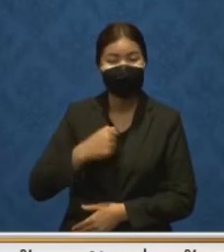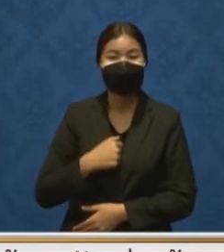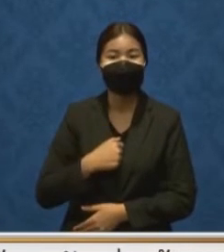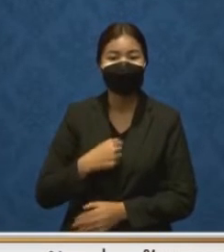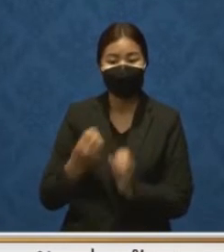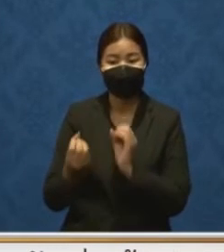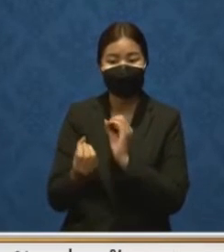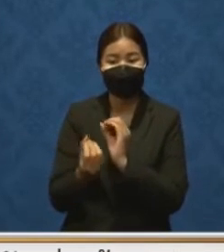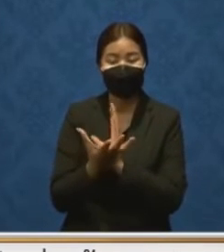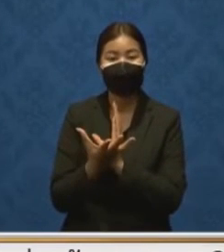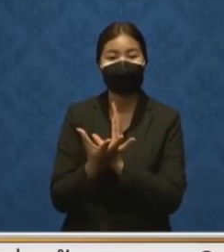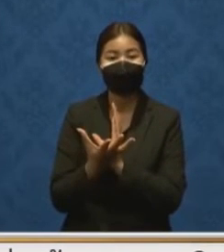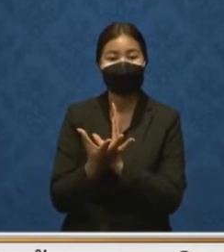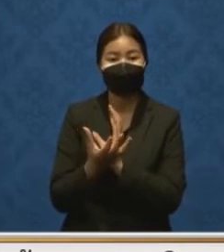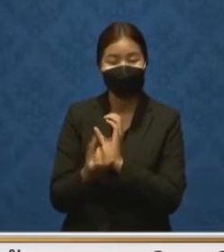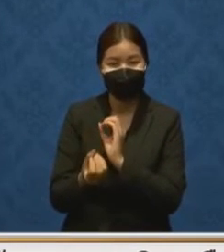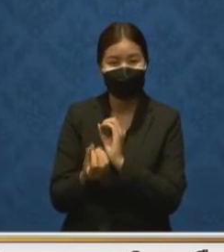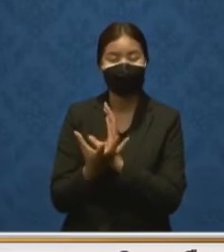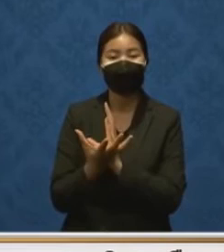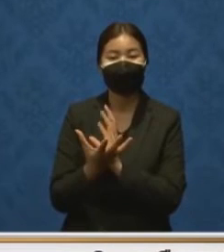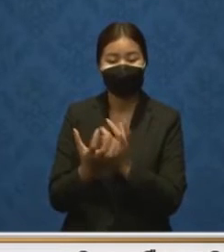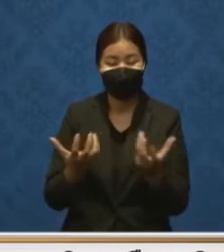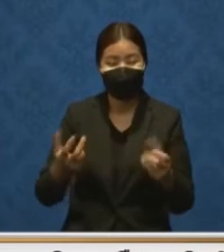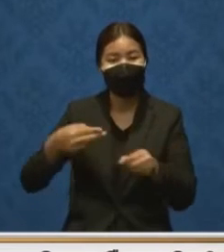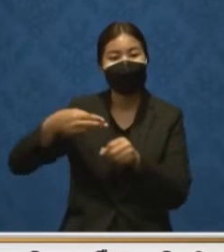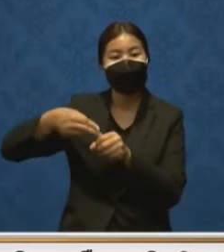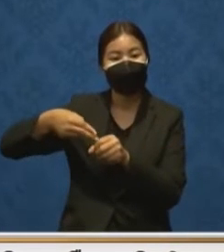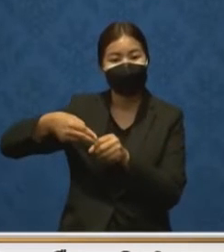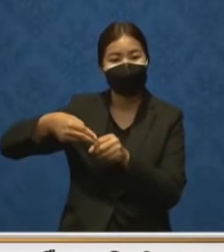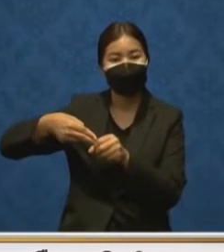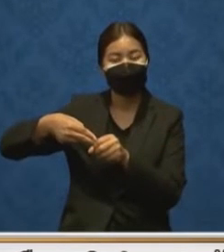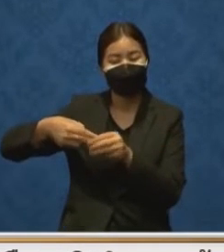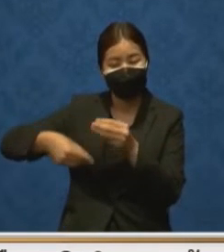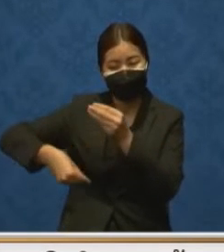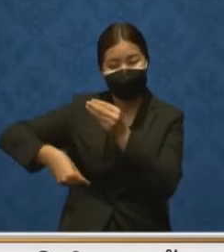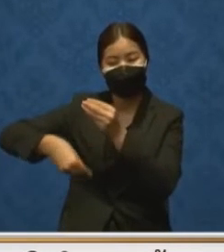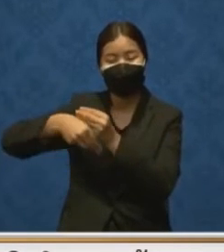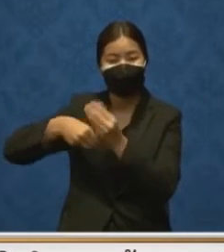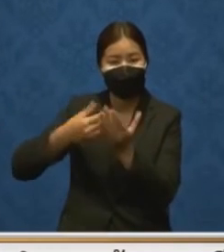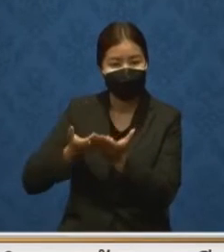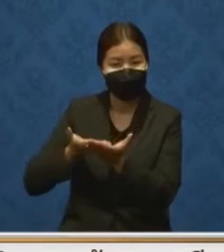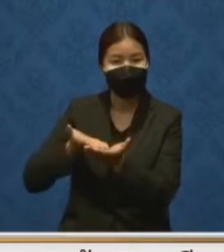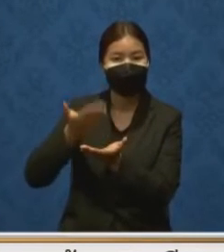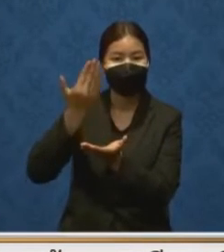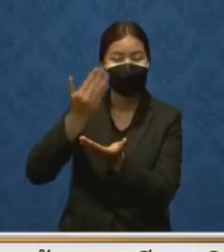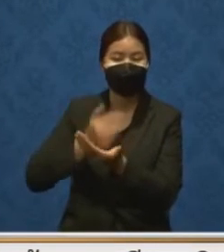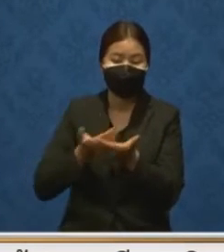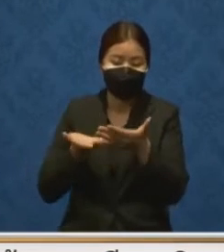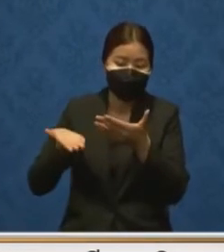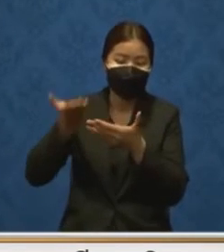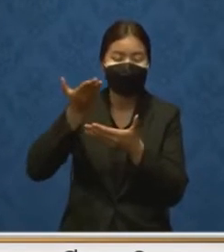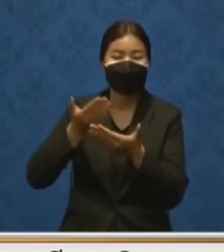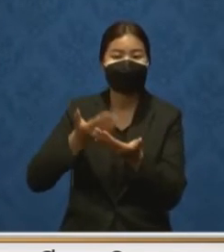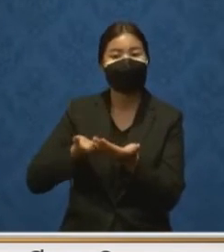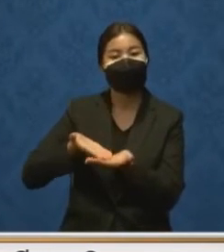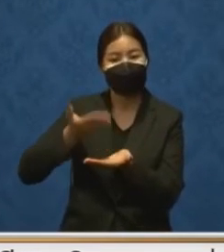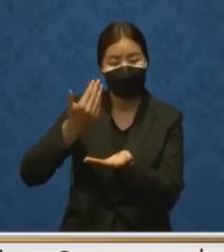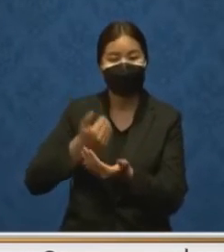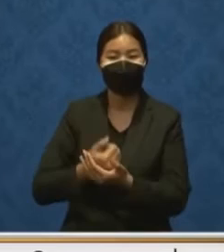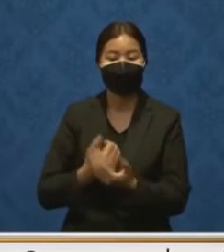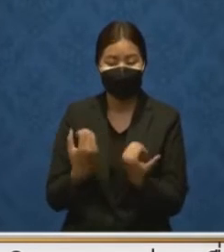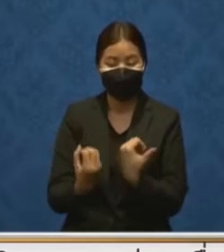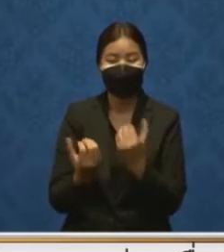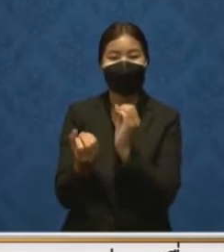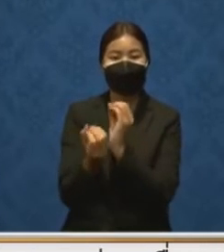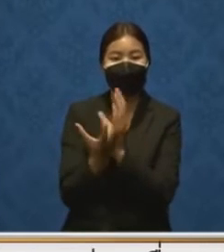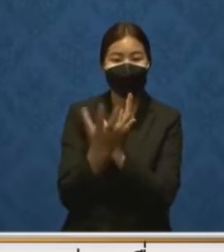คือเกิดจากภาวะราคานำมันเพิ่มสูงขึ้นมากแล้วกเป็นภาวะที่เกิดขึ้นท